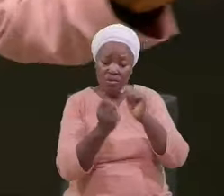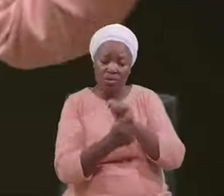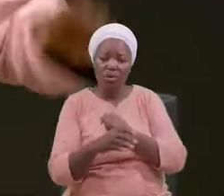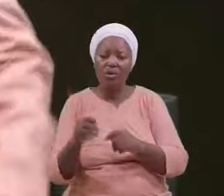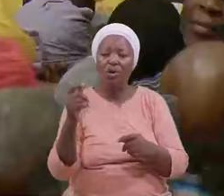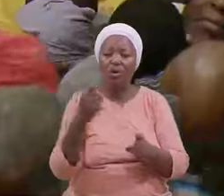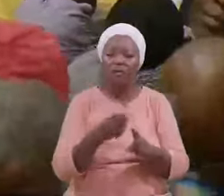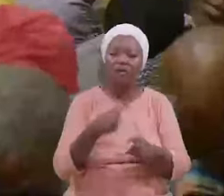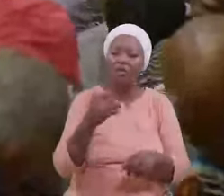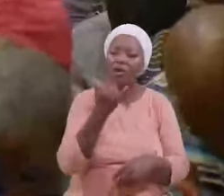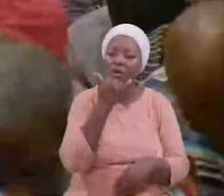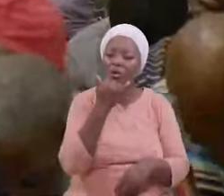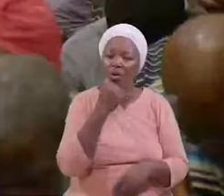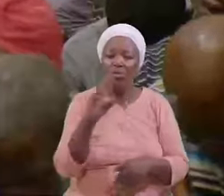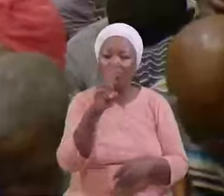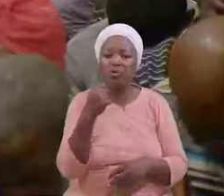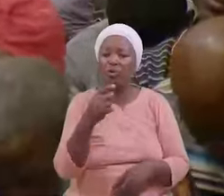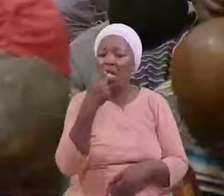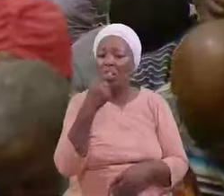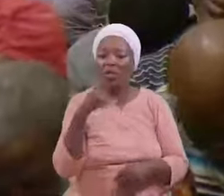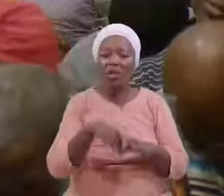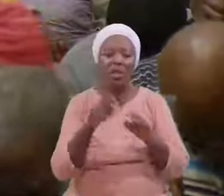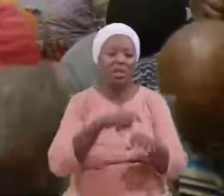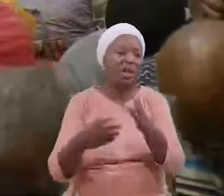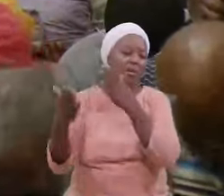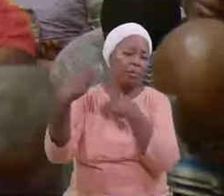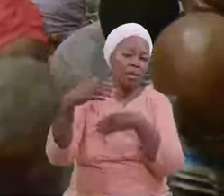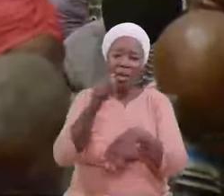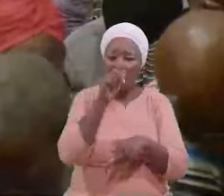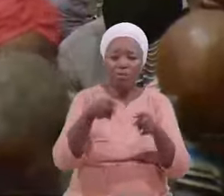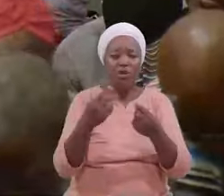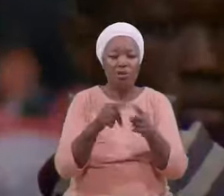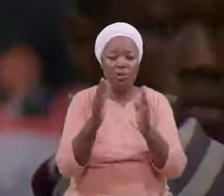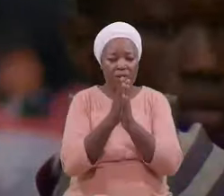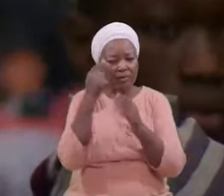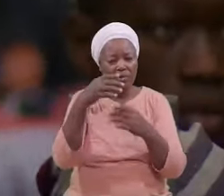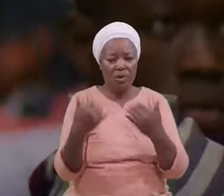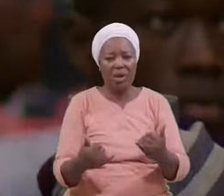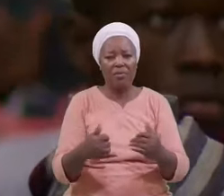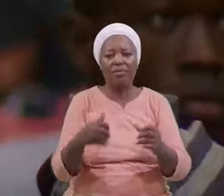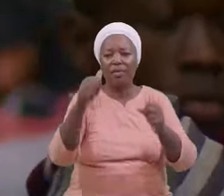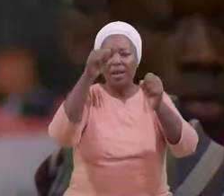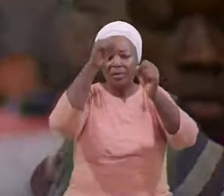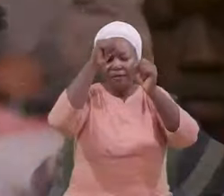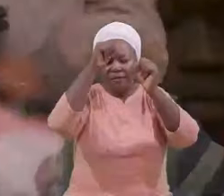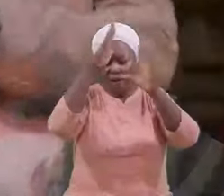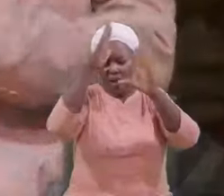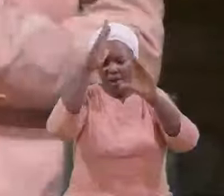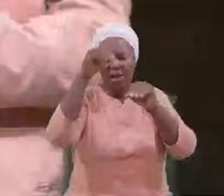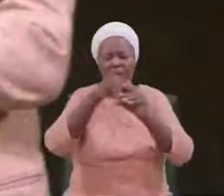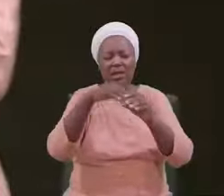de votre mauvais usage de la langue. Je prie pour vous maintenant, Père. Au nom puissant de Jésus,